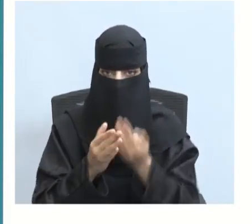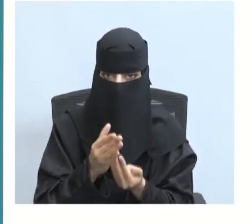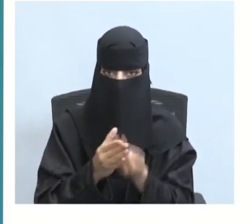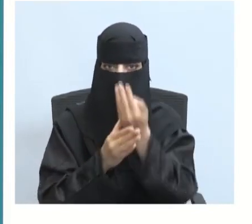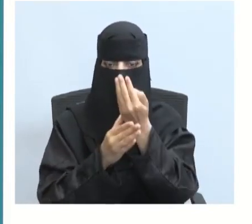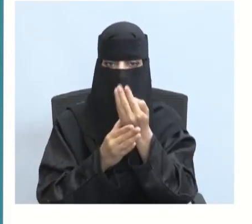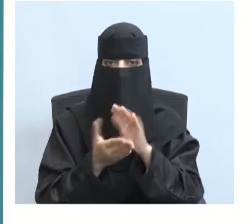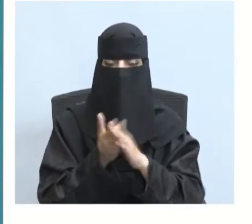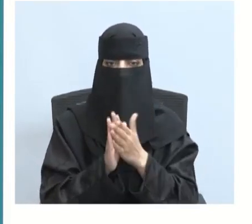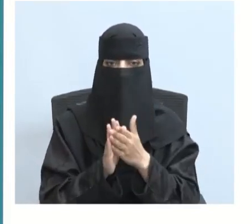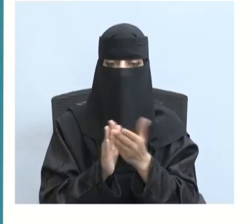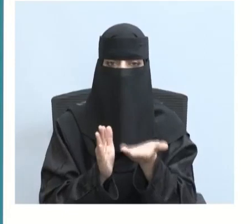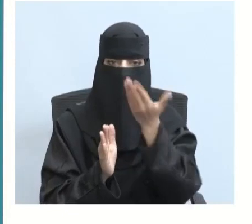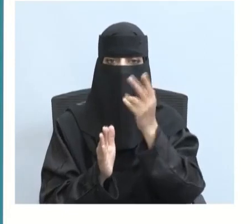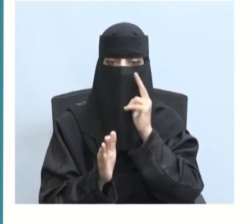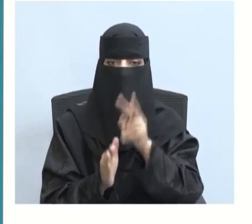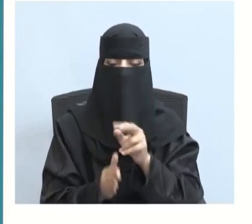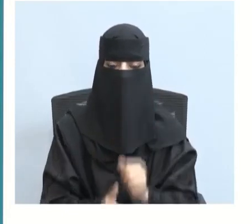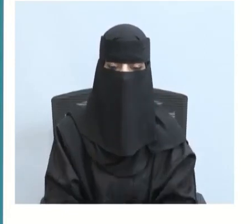خروج الخبز الى